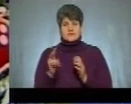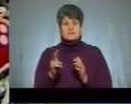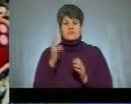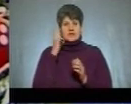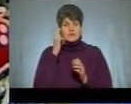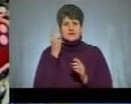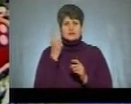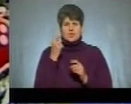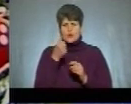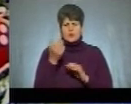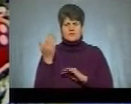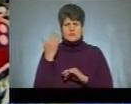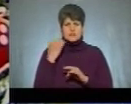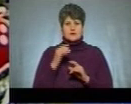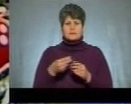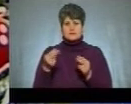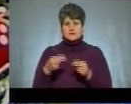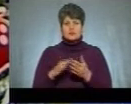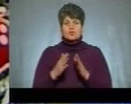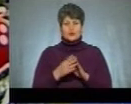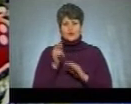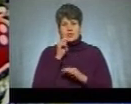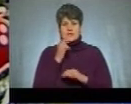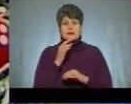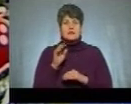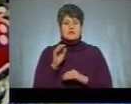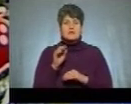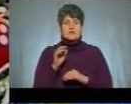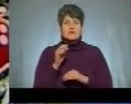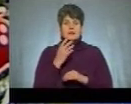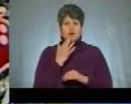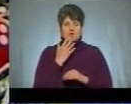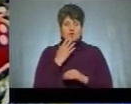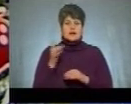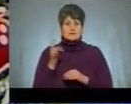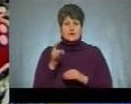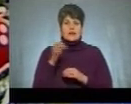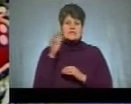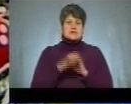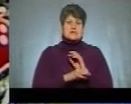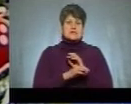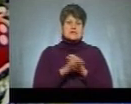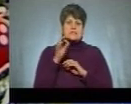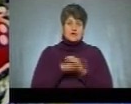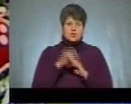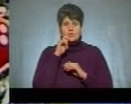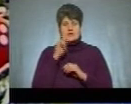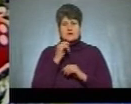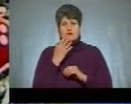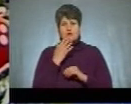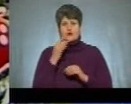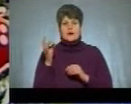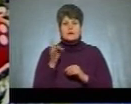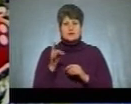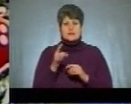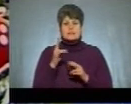тому уклали передвступний договір Української Народної Республіки та Західноукраїнської Народної Республіки. Завершується «Естафета